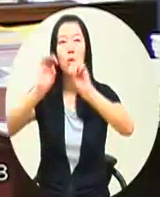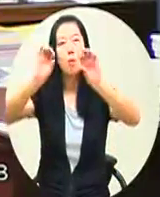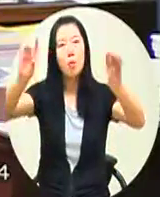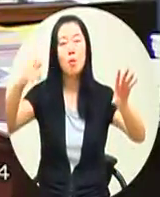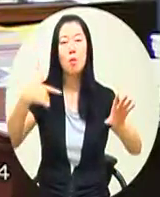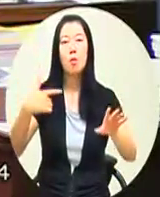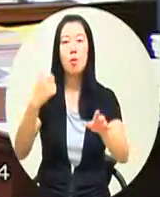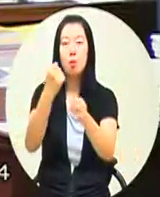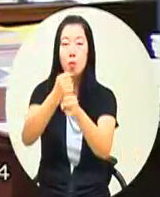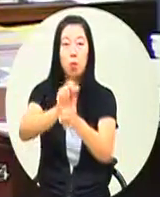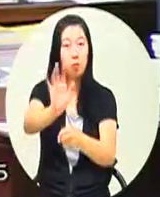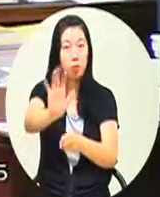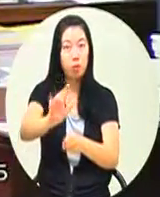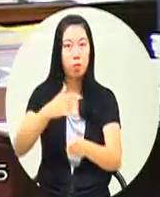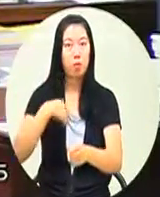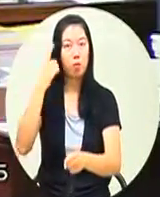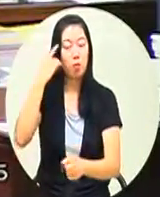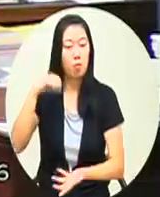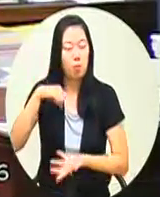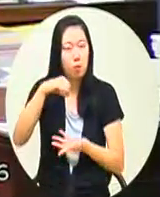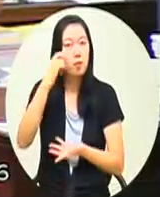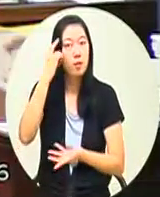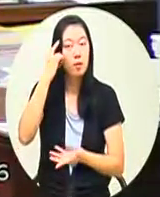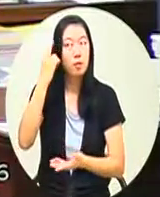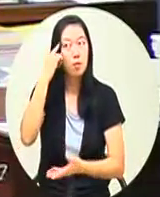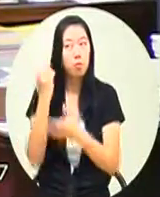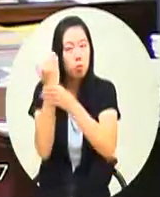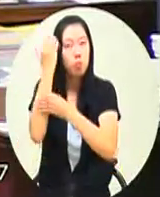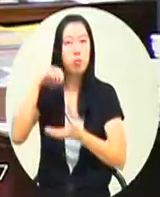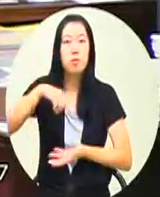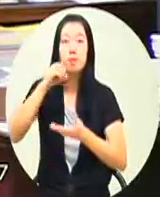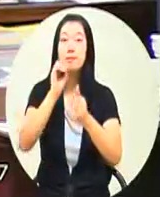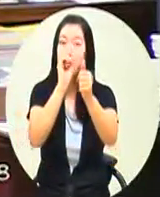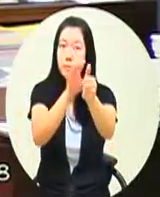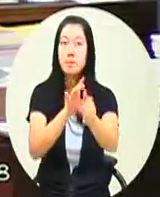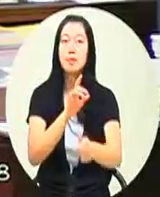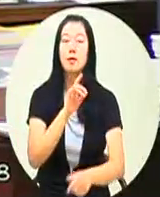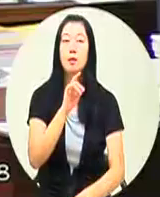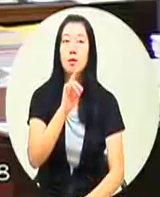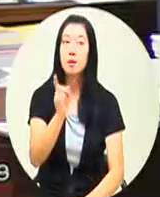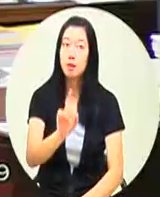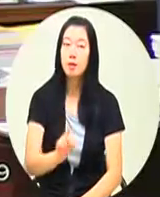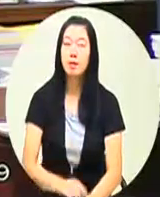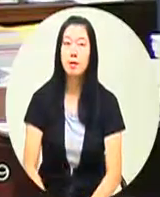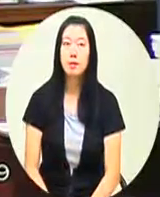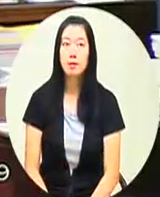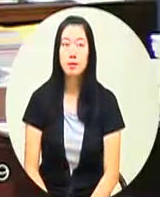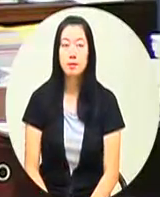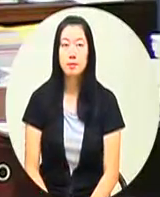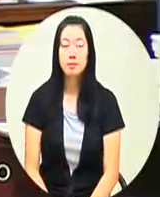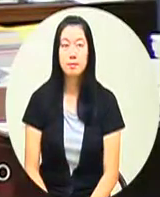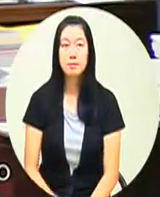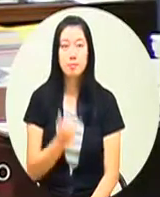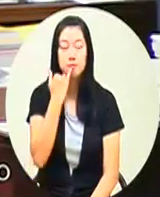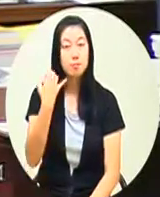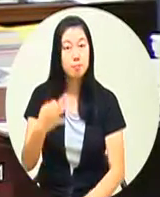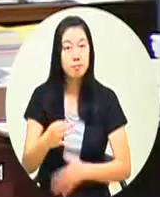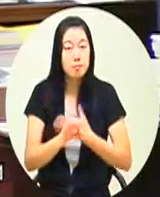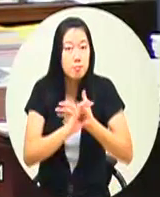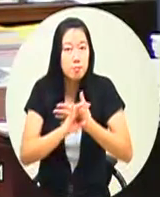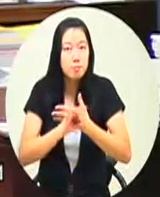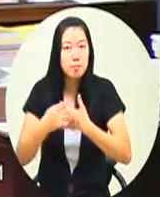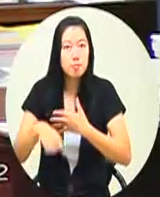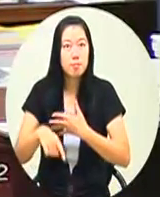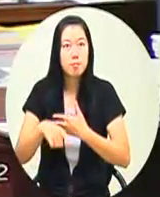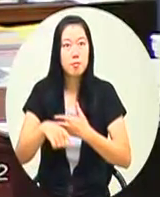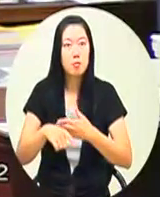事情以外，其实我在这边要提供一个想法给水公司还有农业局来思考看看，我们是不是可以尝试做一个移除